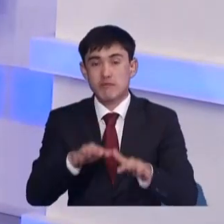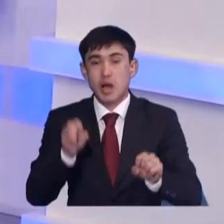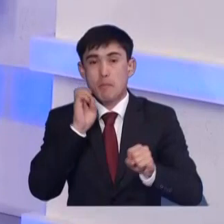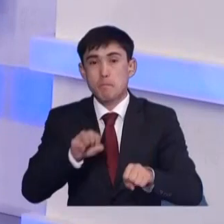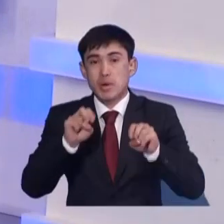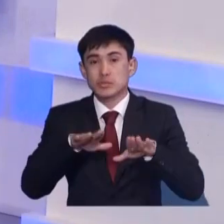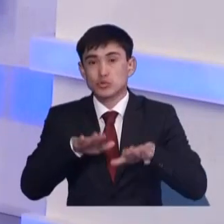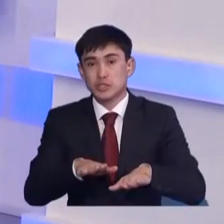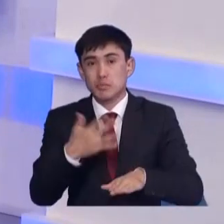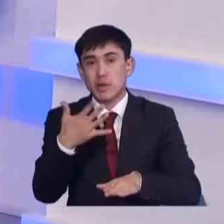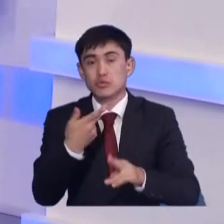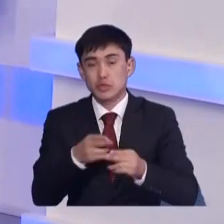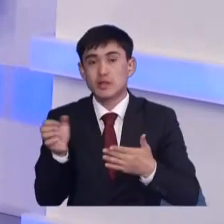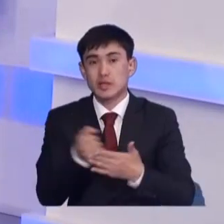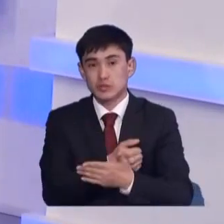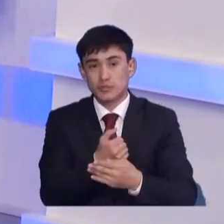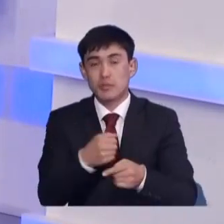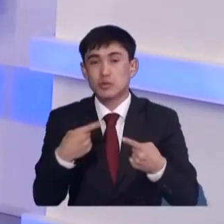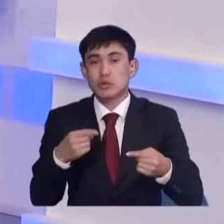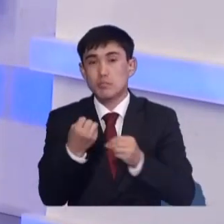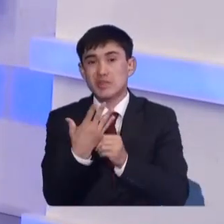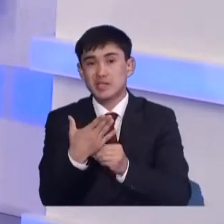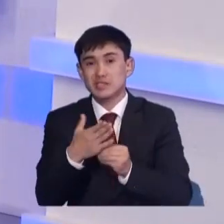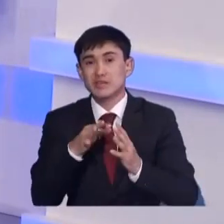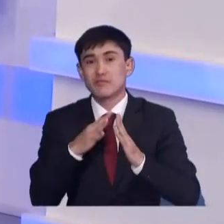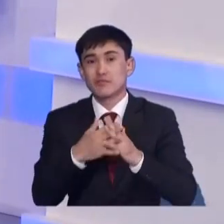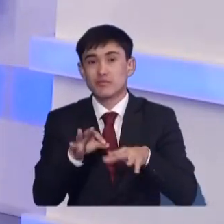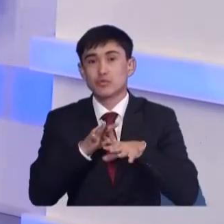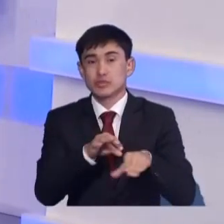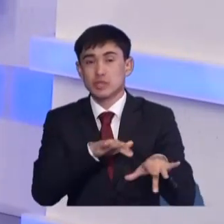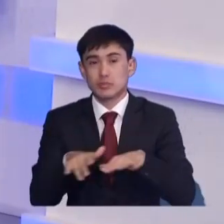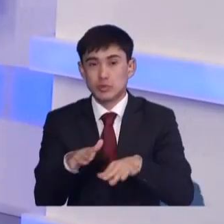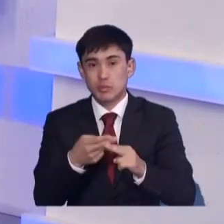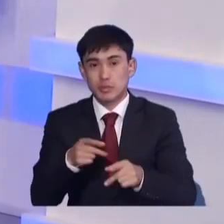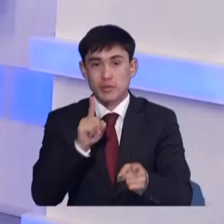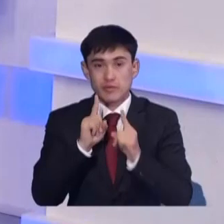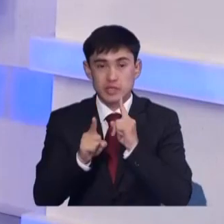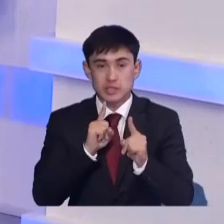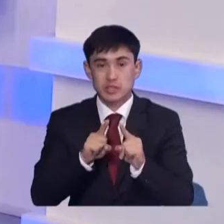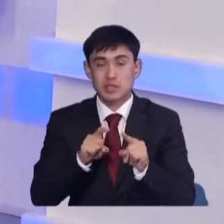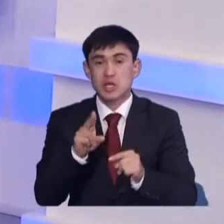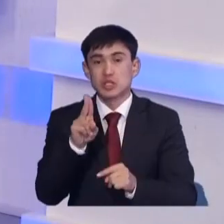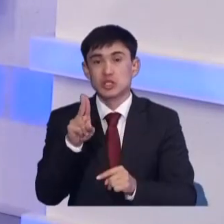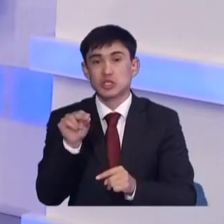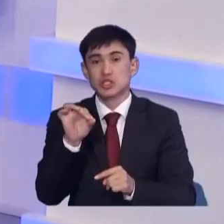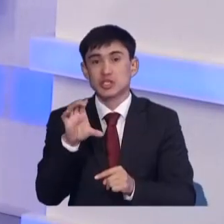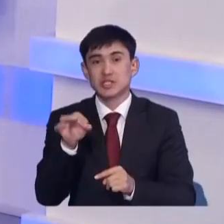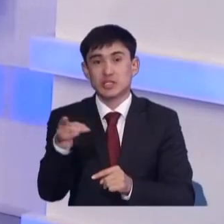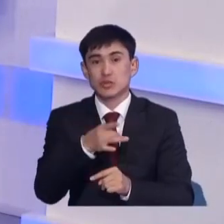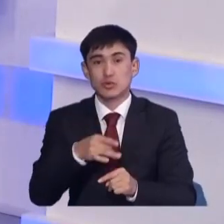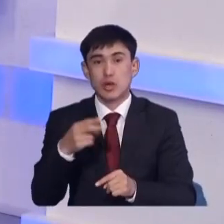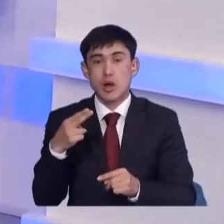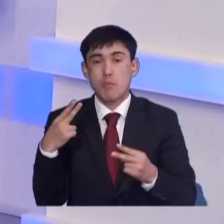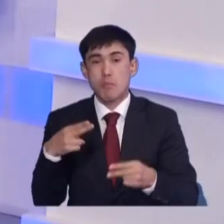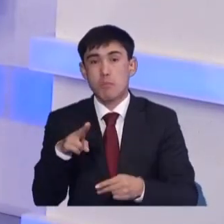участков, 5 из них уже локализованы. По остальным 15 ведутся необходимые работы. Об этом на брифинге рассказал представитель ДЧС региона,